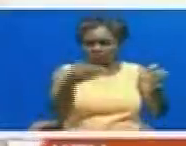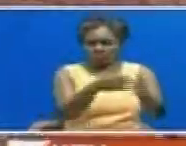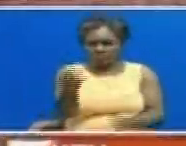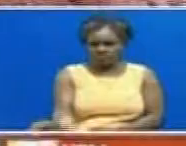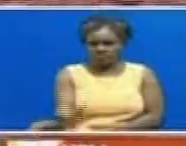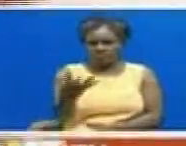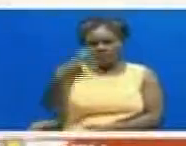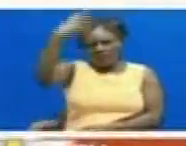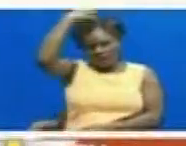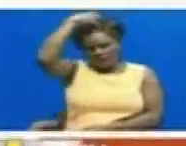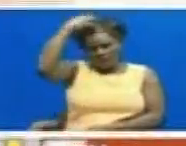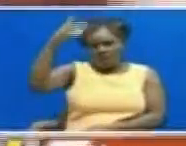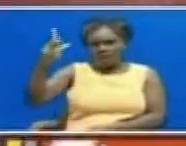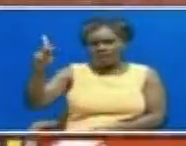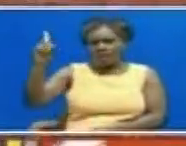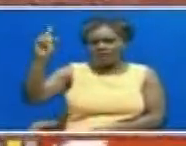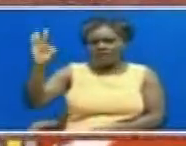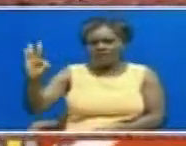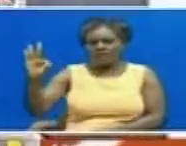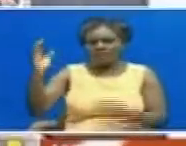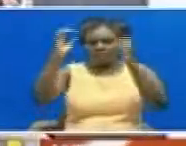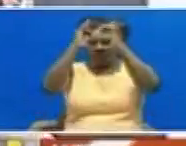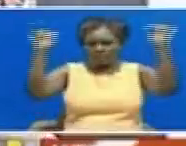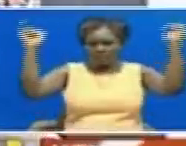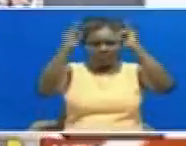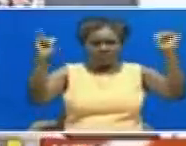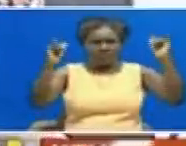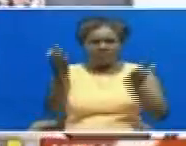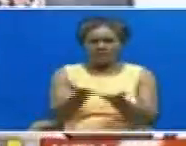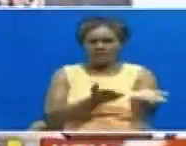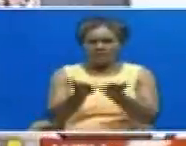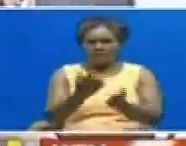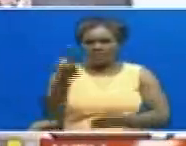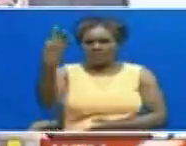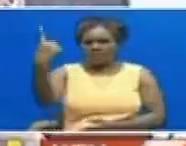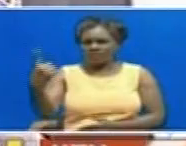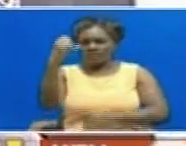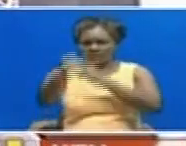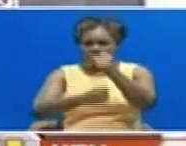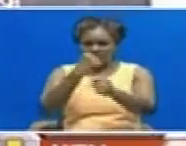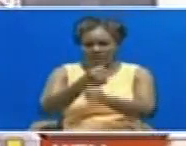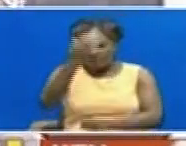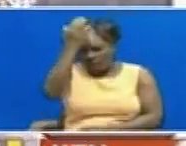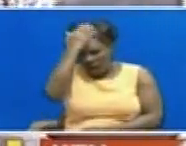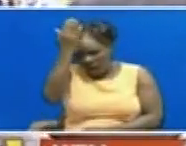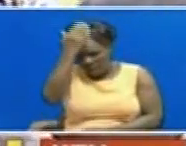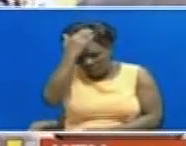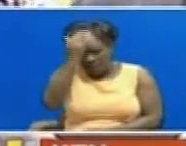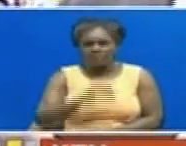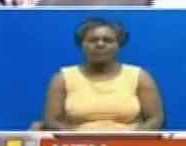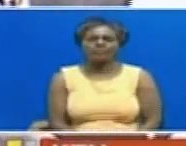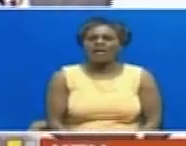lililofanyika katika kambi ya jeshi eneo la Baure, kaunti ya Lamu. He had served for 31 years with loyalty and dedication. You can